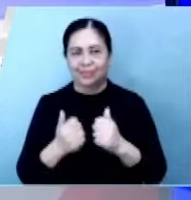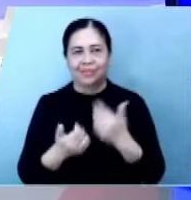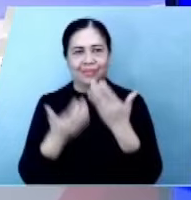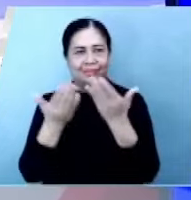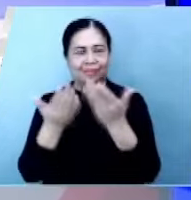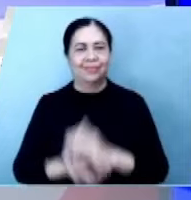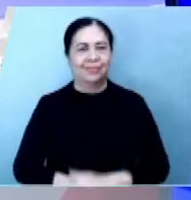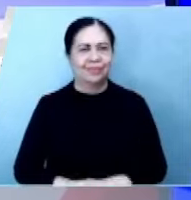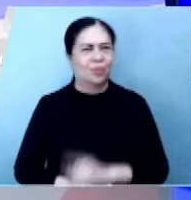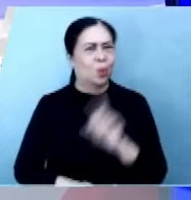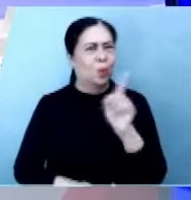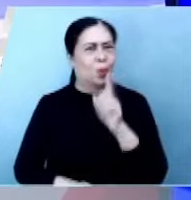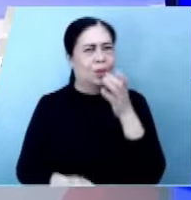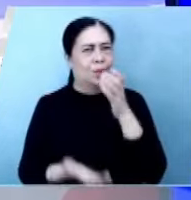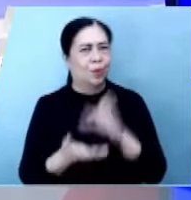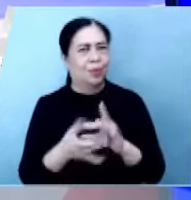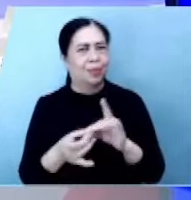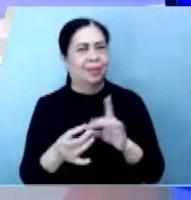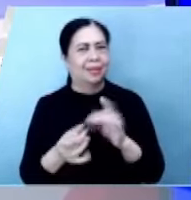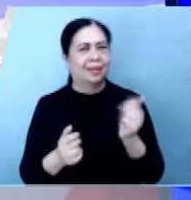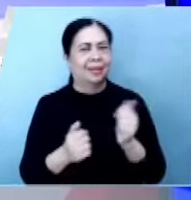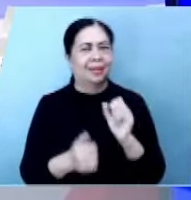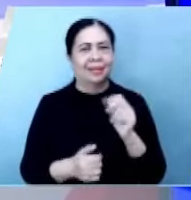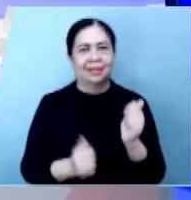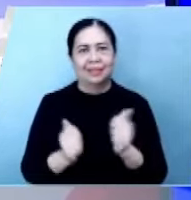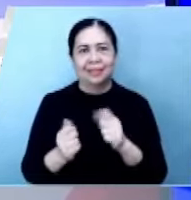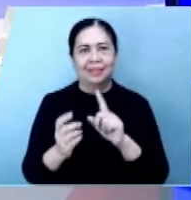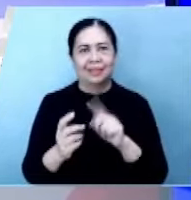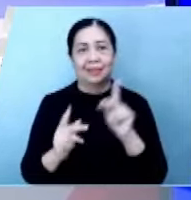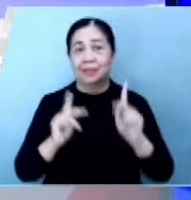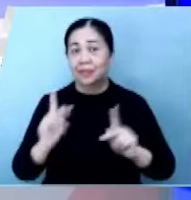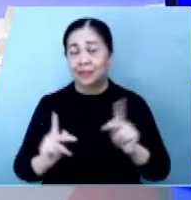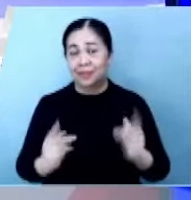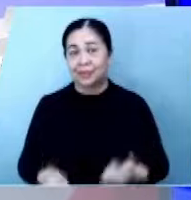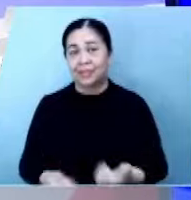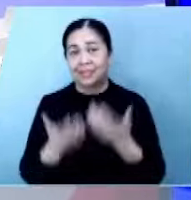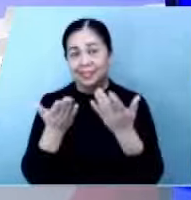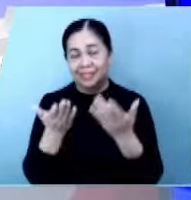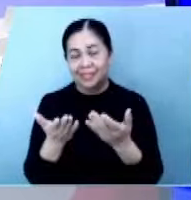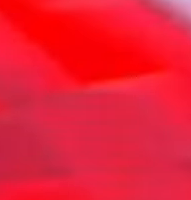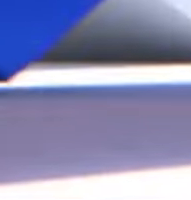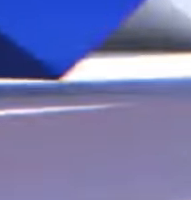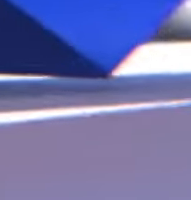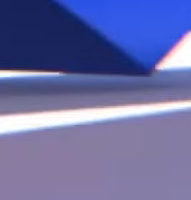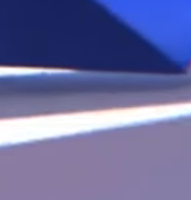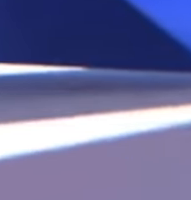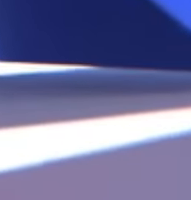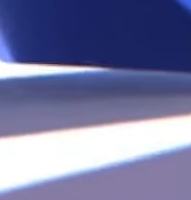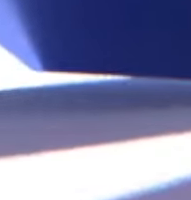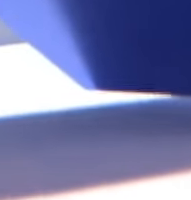Ano kaya ang komento ng iba pang Sparkle artist sa kanilang performance? Makichika kay Lars Santiago.